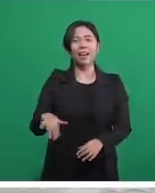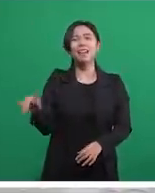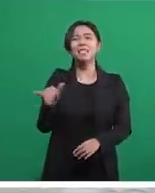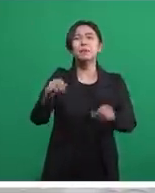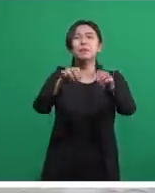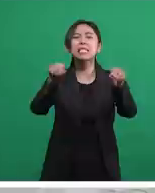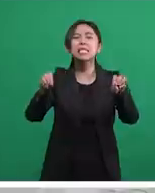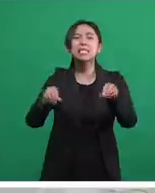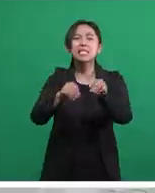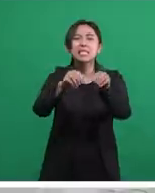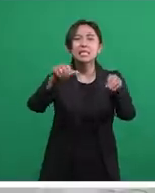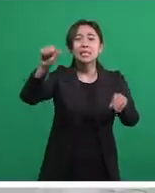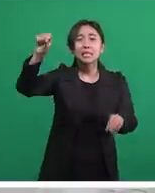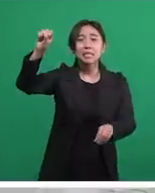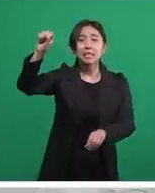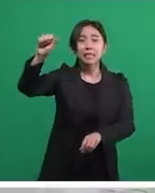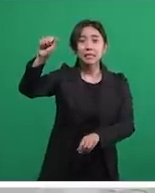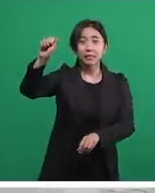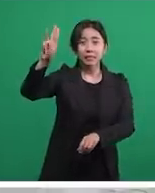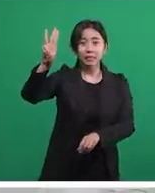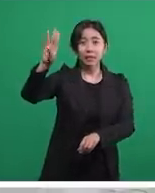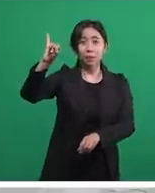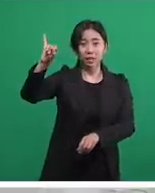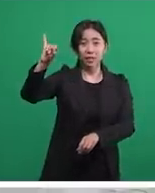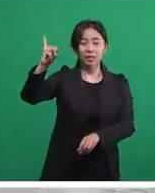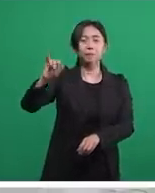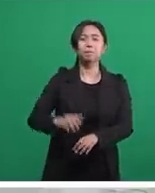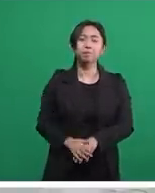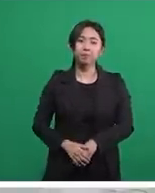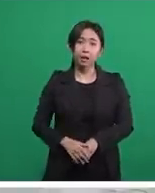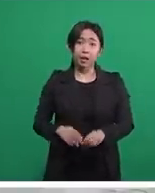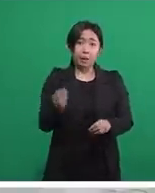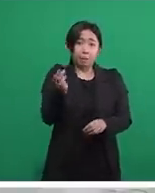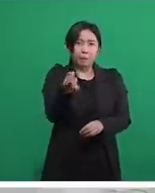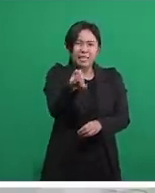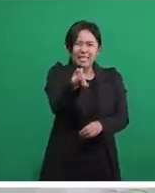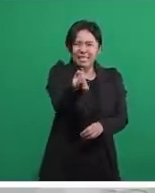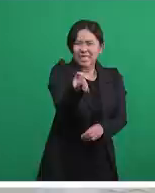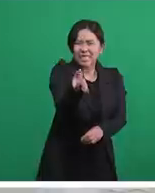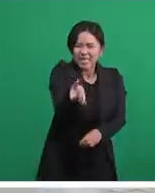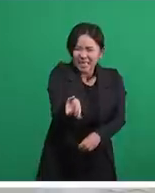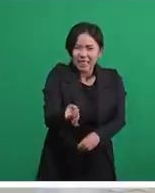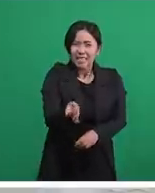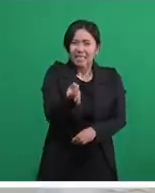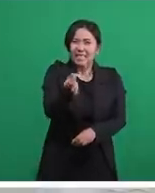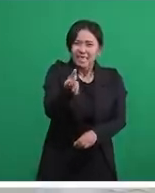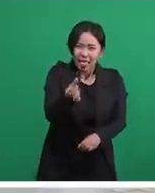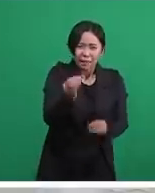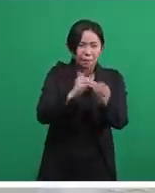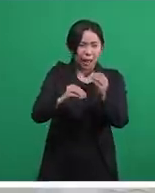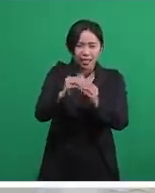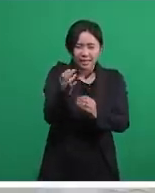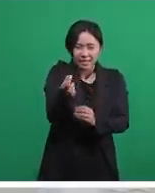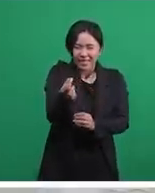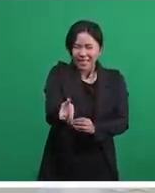sesawi yang ditaburkan di tanah. Memang biji itu yang paling kecil daripada segala jenis benih